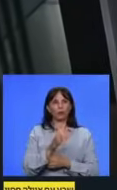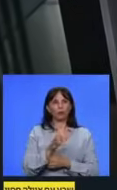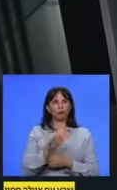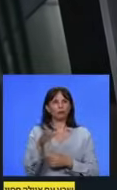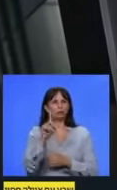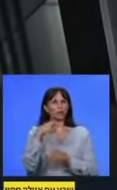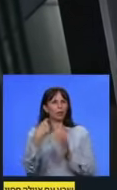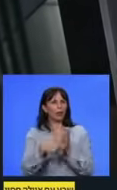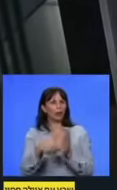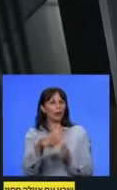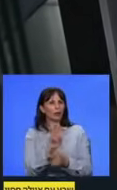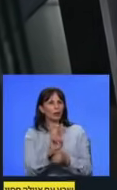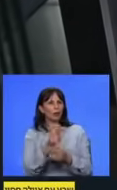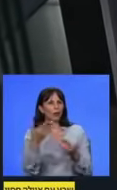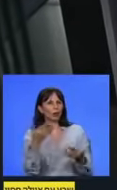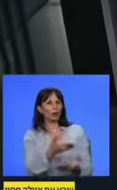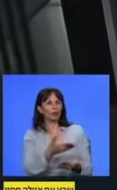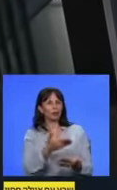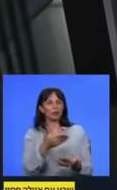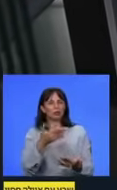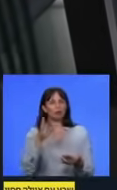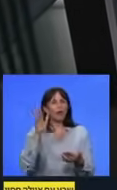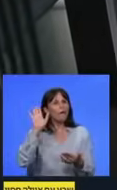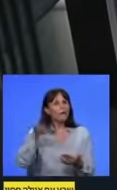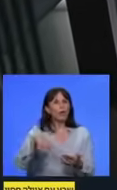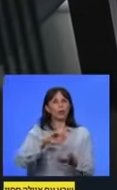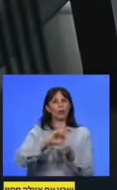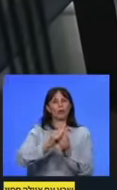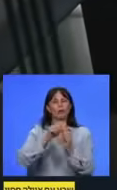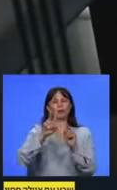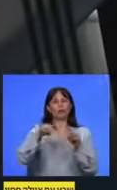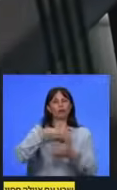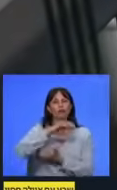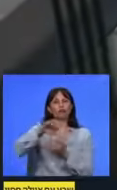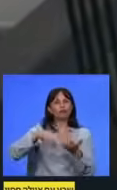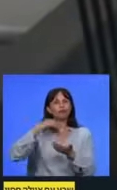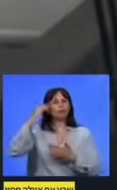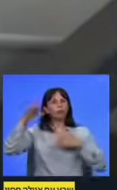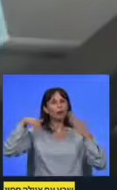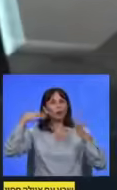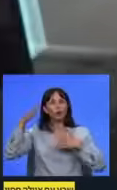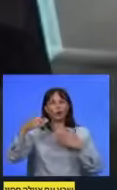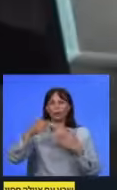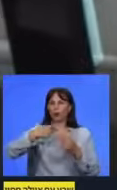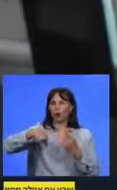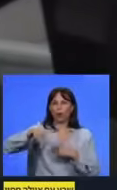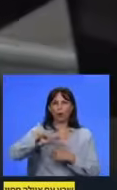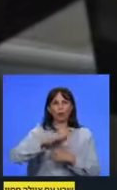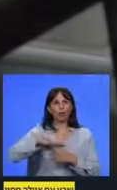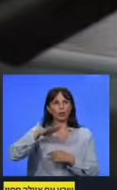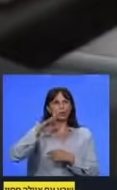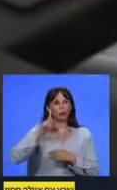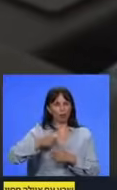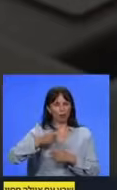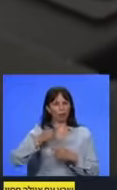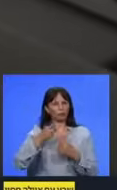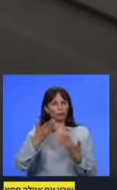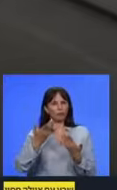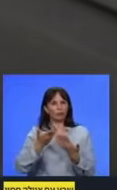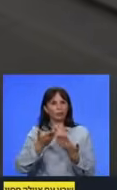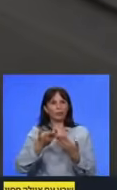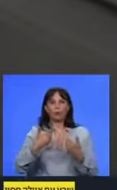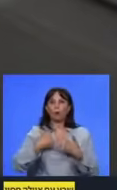הלוקש הזה? נניח שהיה כאוס ובלבול. עדיין זה היה צריך לדרוך את כל המערכת. אגב, גם הכתב מינוי הוא